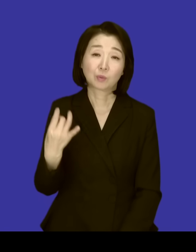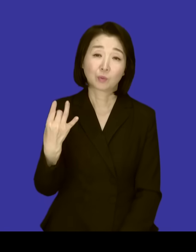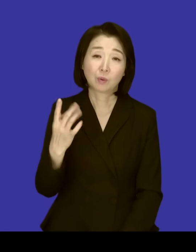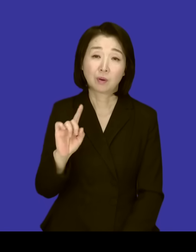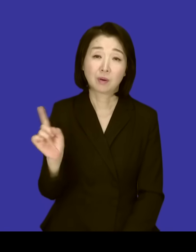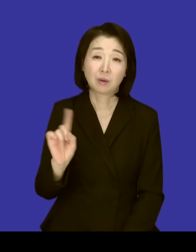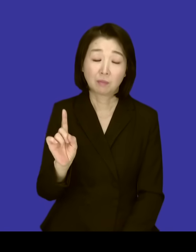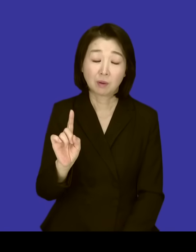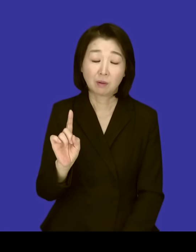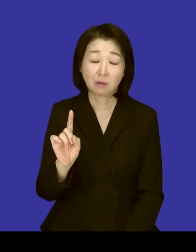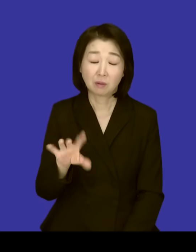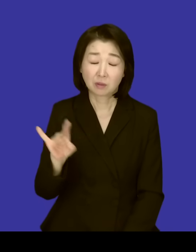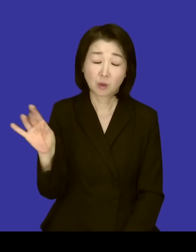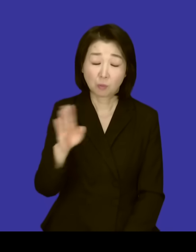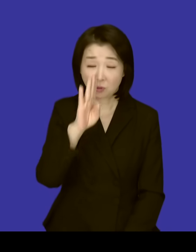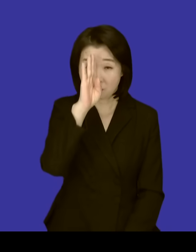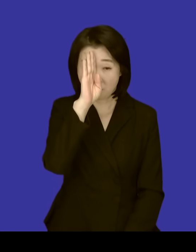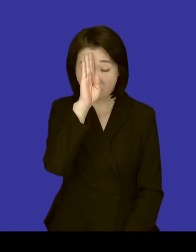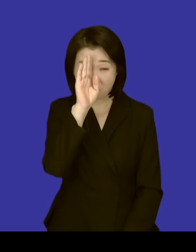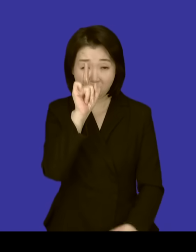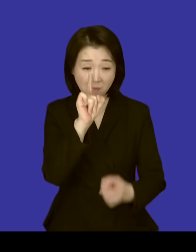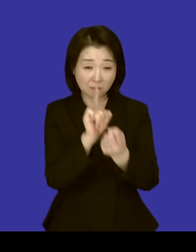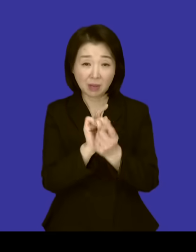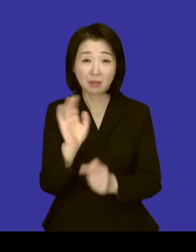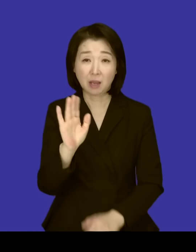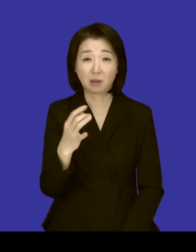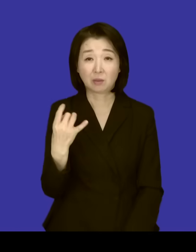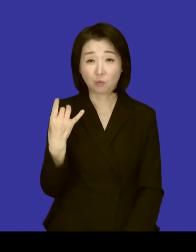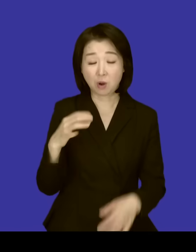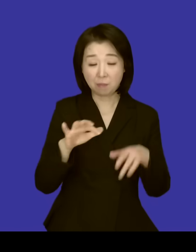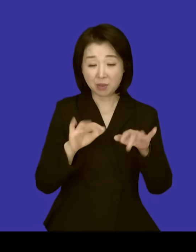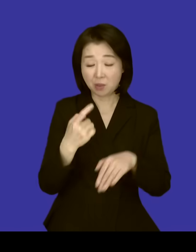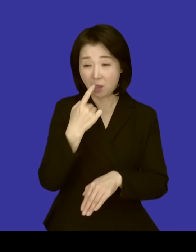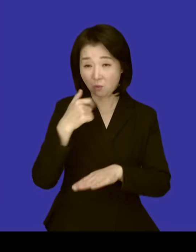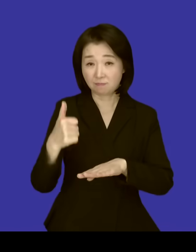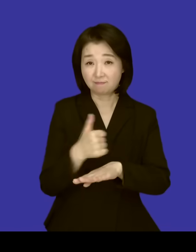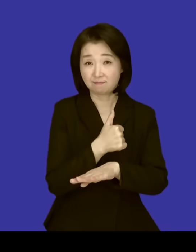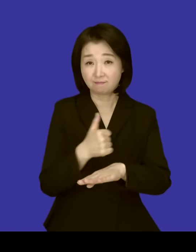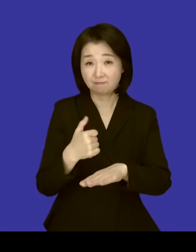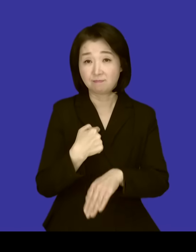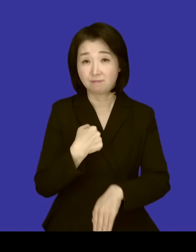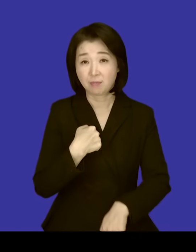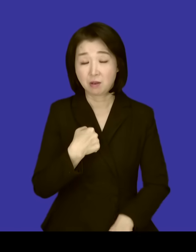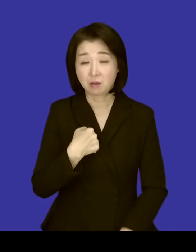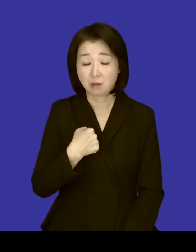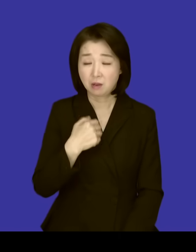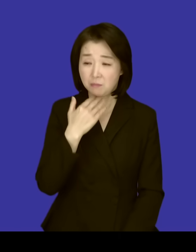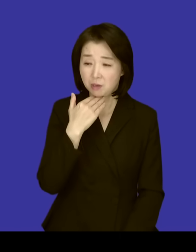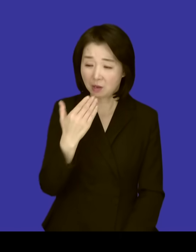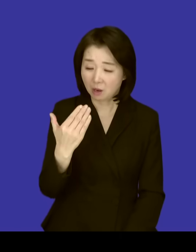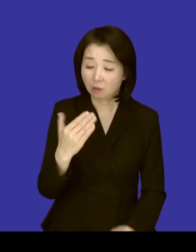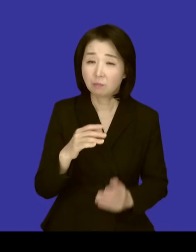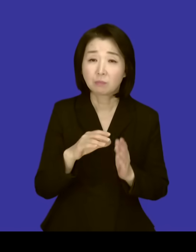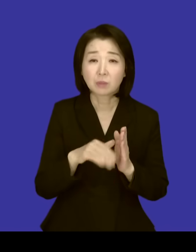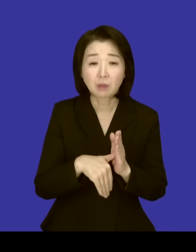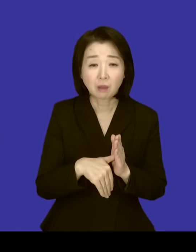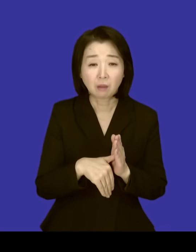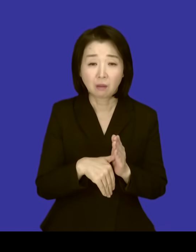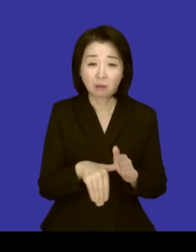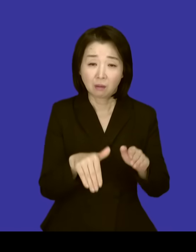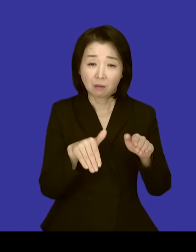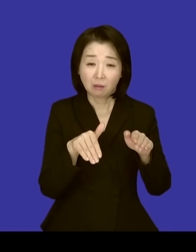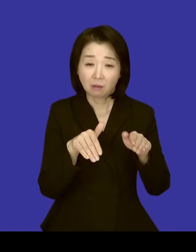이게 처음부터 있었던 건 아니고 제가 원래 피아노 학원을 다녔었는데 한 9살 땐가 10살 땐가 건반을